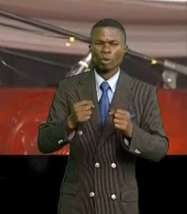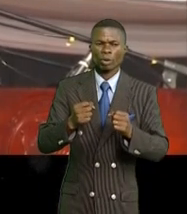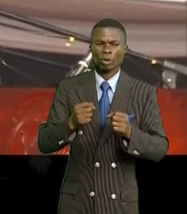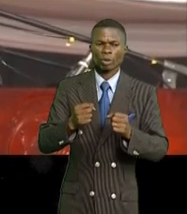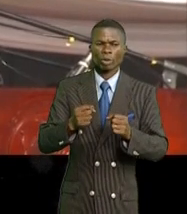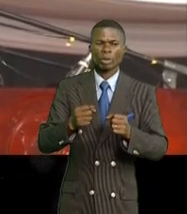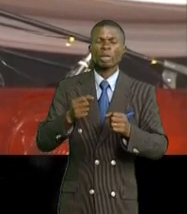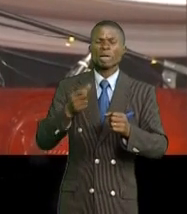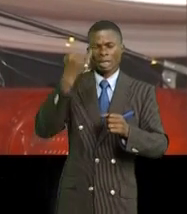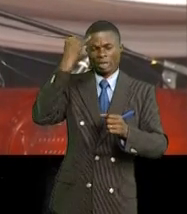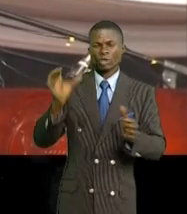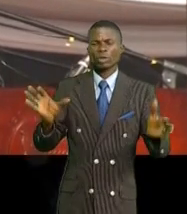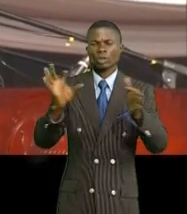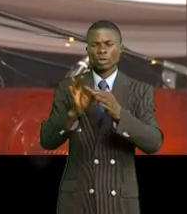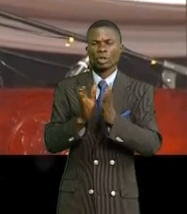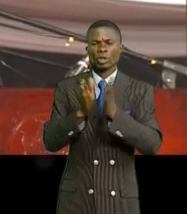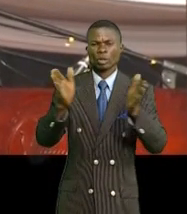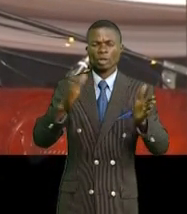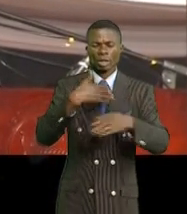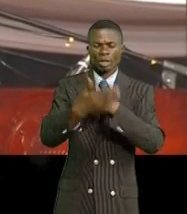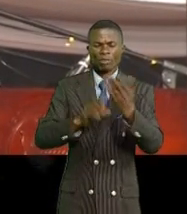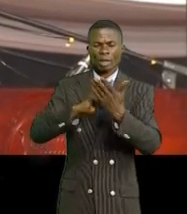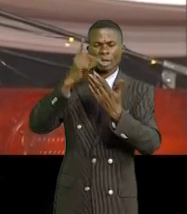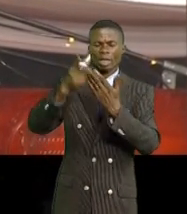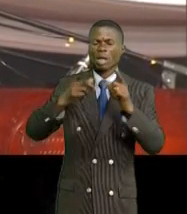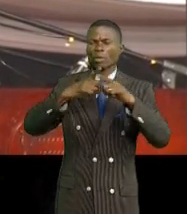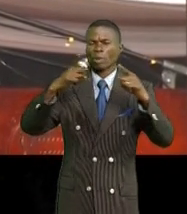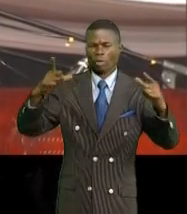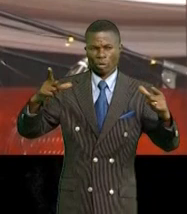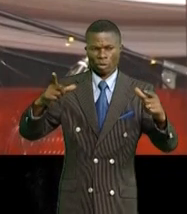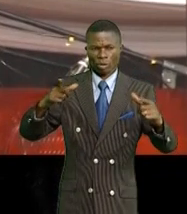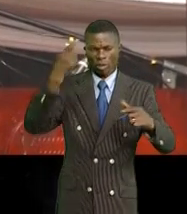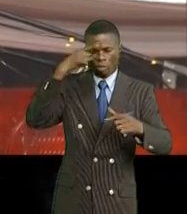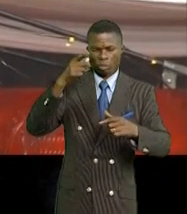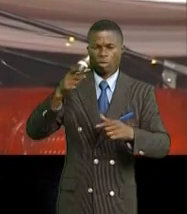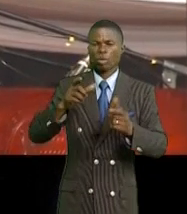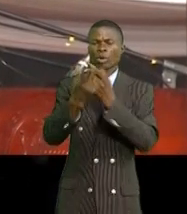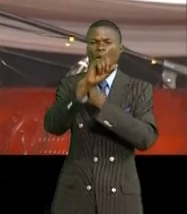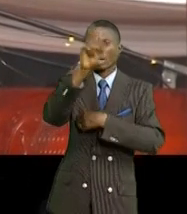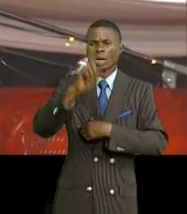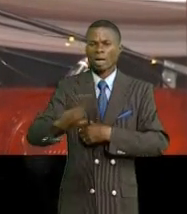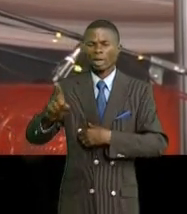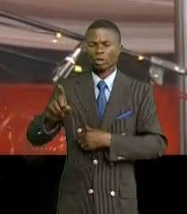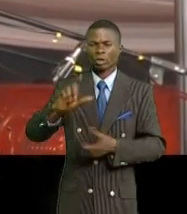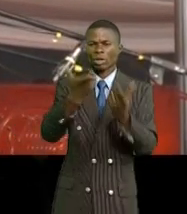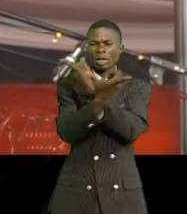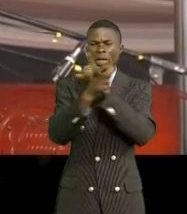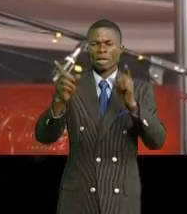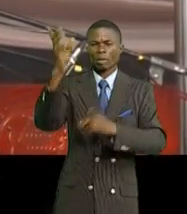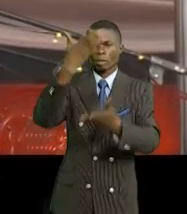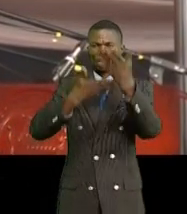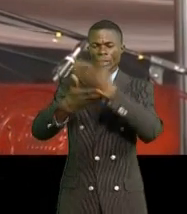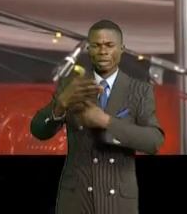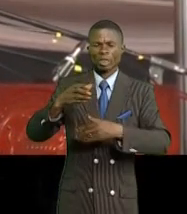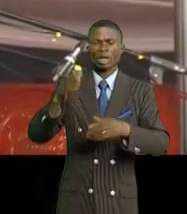capacité collective de réaliser les objectifs assignés à la zone de libre-échange continentale.